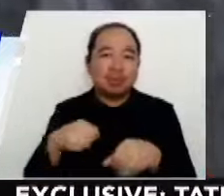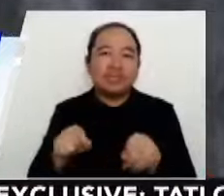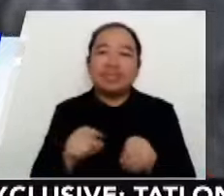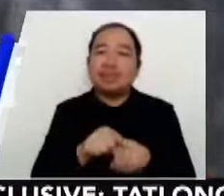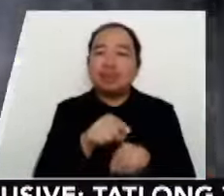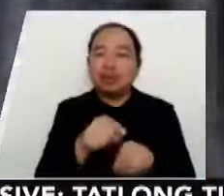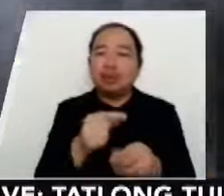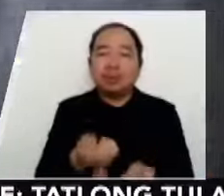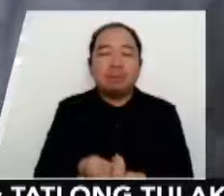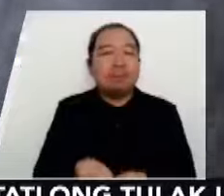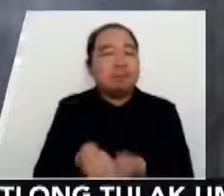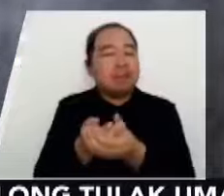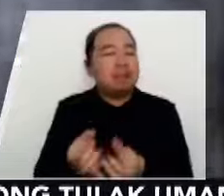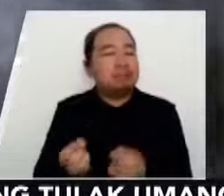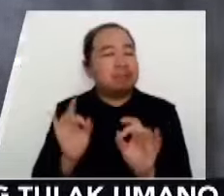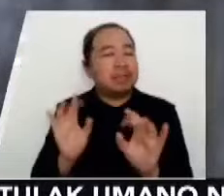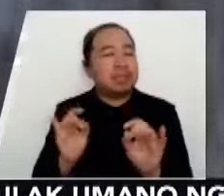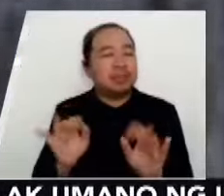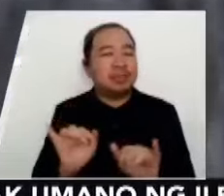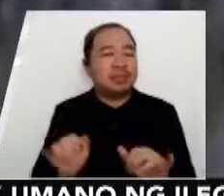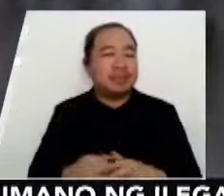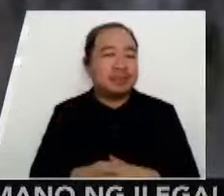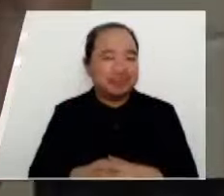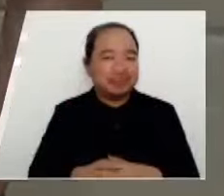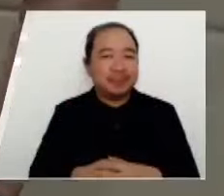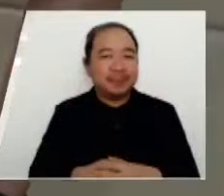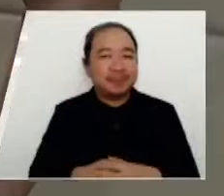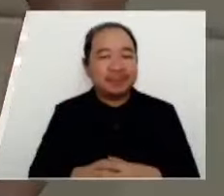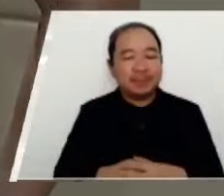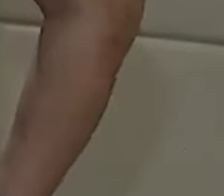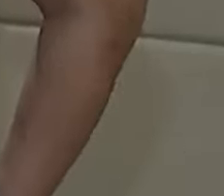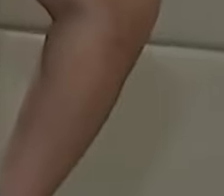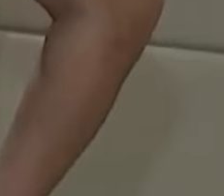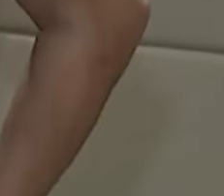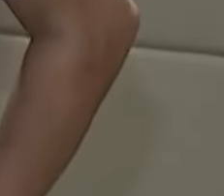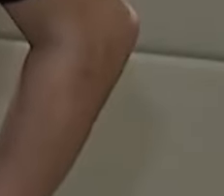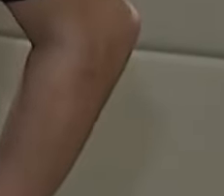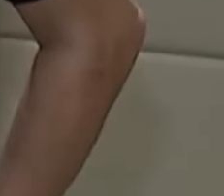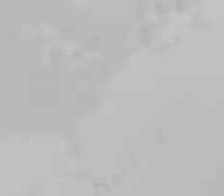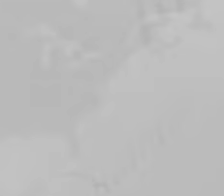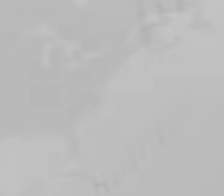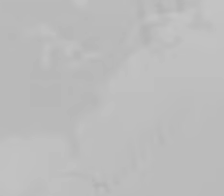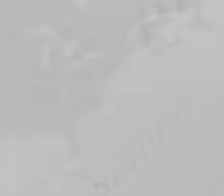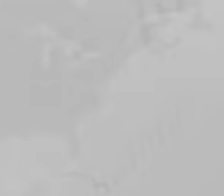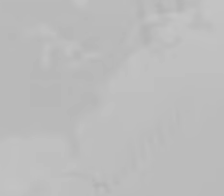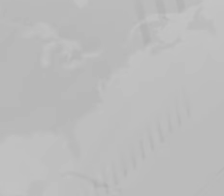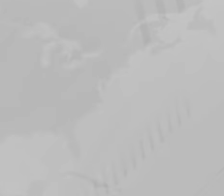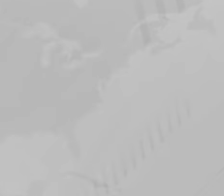Lars Santiago, updated sa Showbiz Happening.